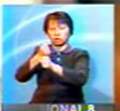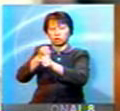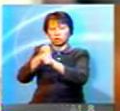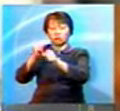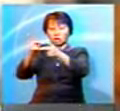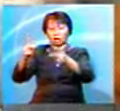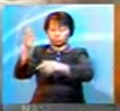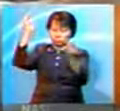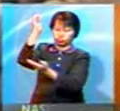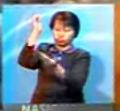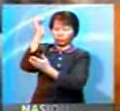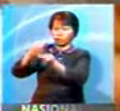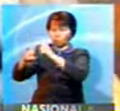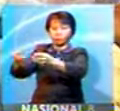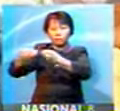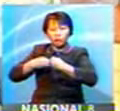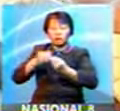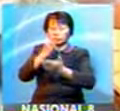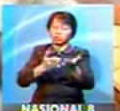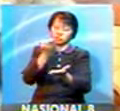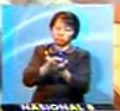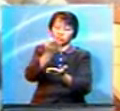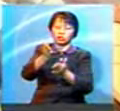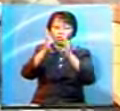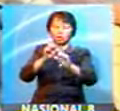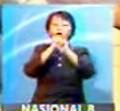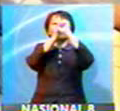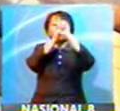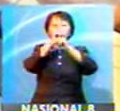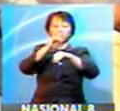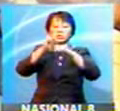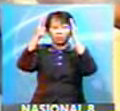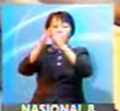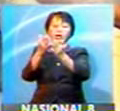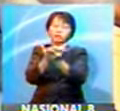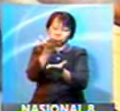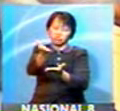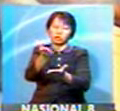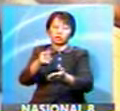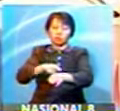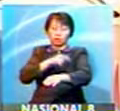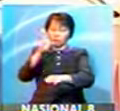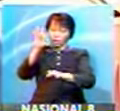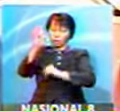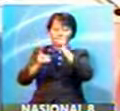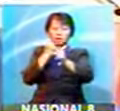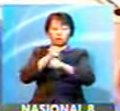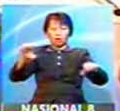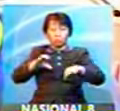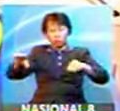kawasan pembalakan. Malah ada juga yang dibeli daripada orang asli di Muazzam Shah, Pahang. Sepanjang 8 tahun mengusahakan